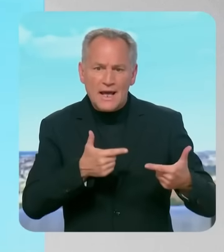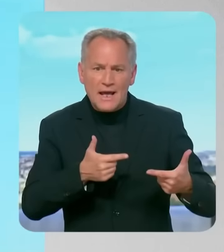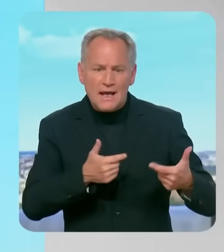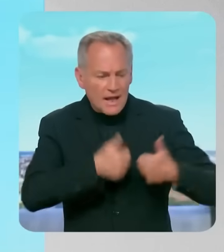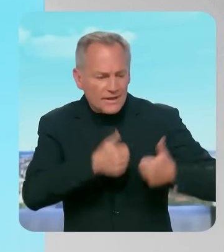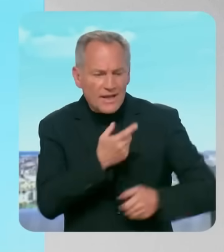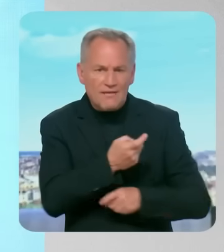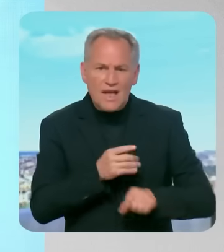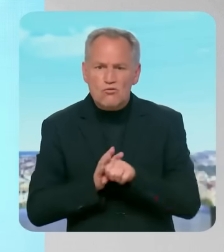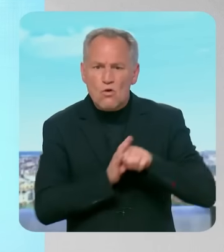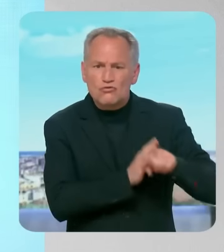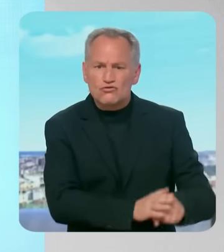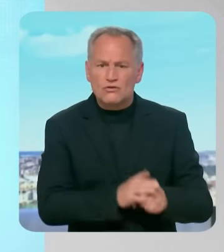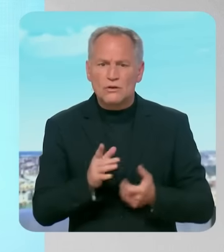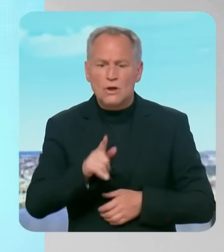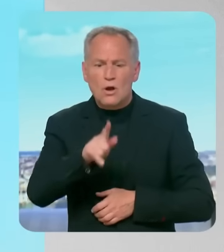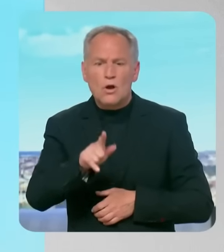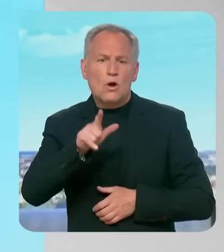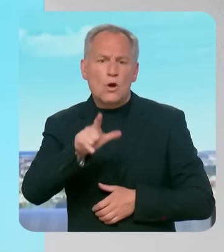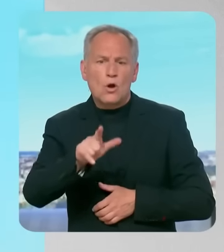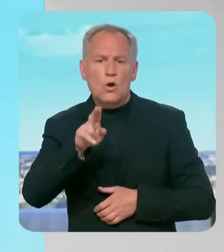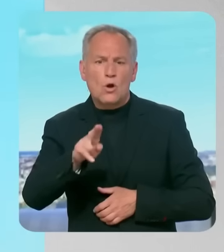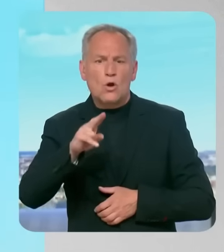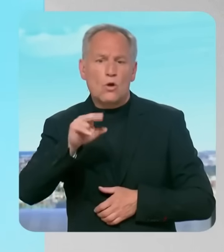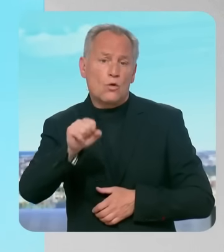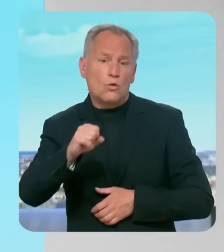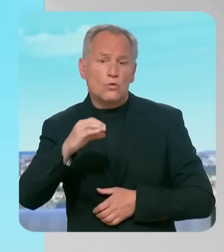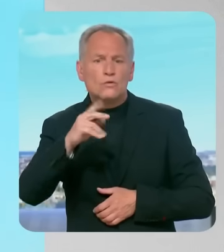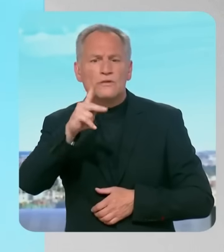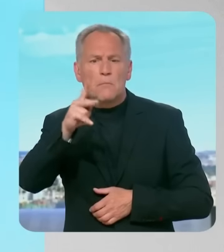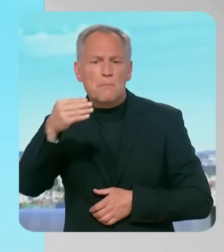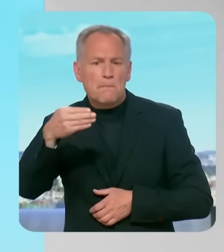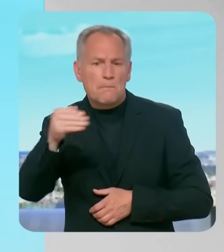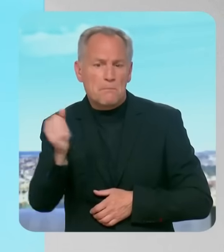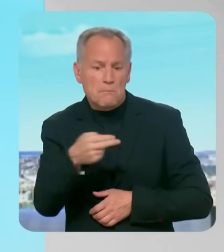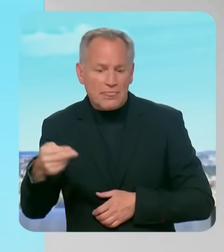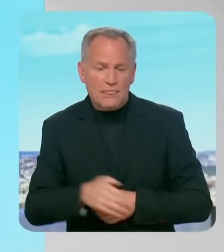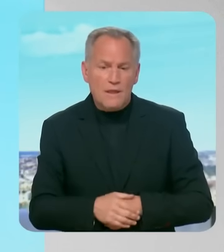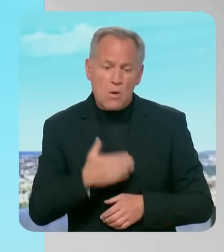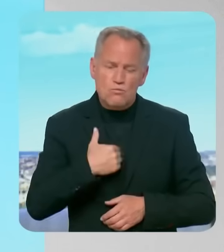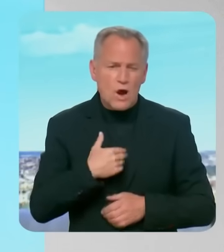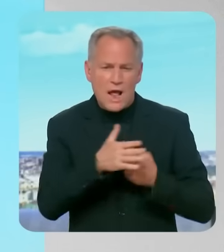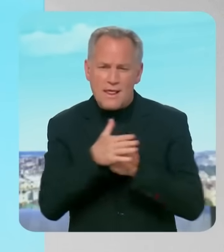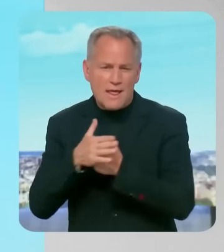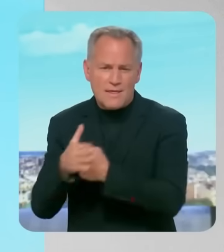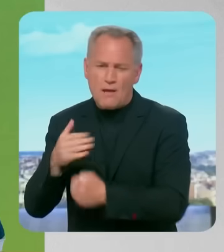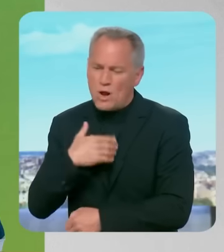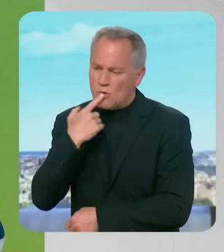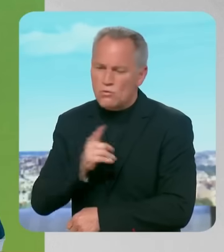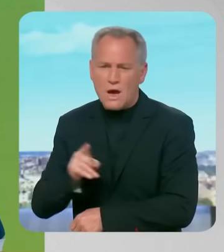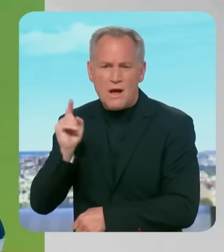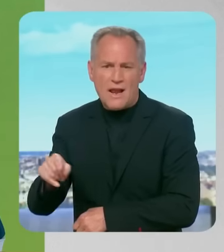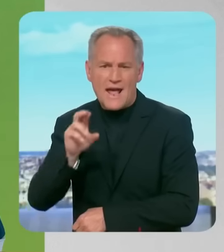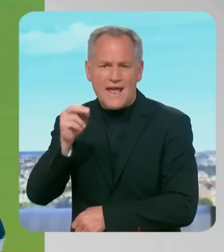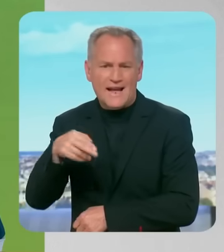Haro sur Glucksmann ? Vous savez, mon premier adversaire, c'est d'abord l'extrême droite qui a plus de 30% dans le pays. C'est d'ailleurs ça se voit pas trop ces